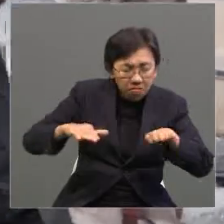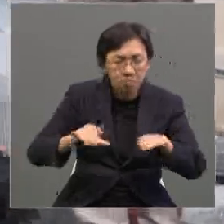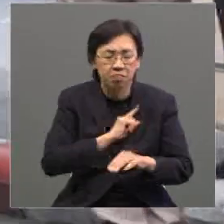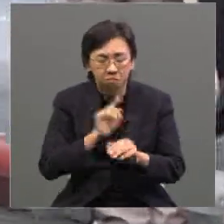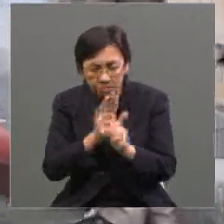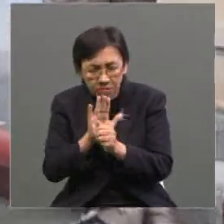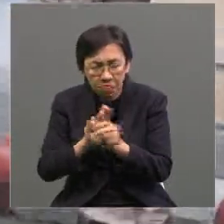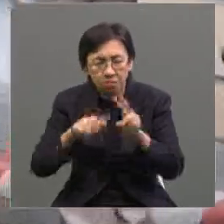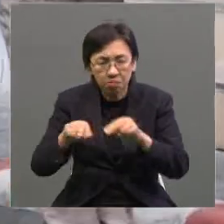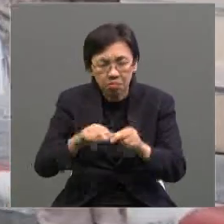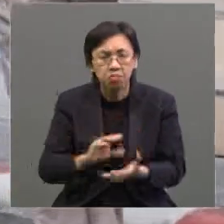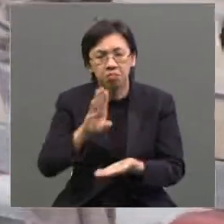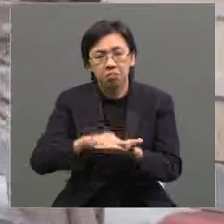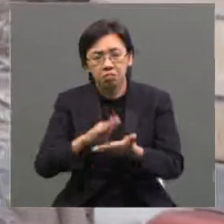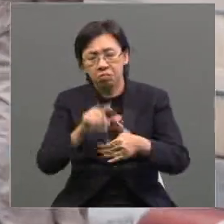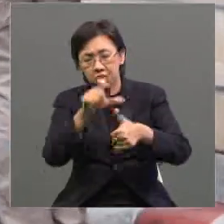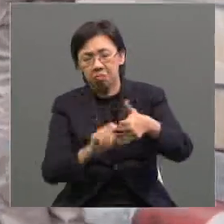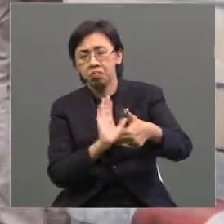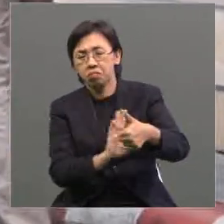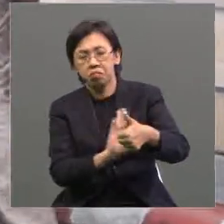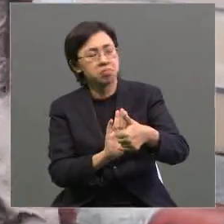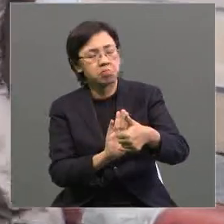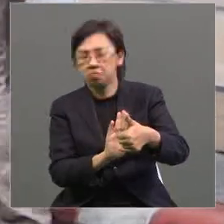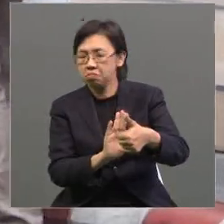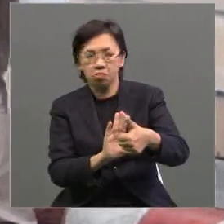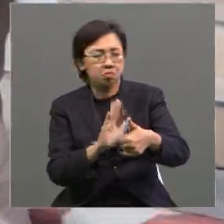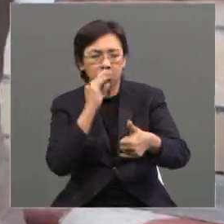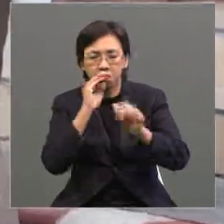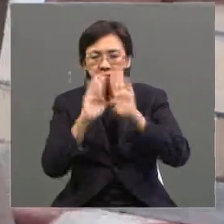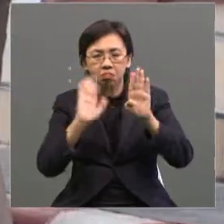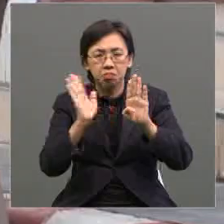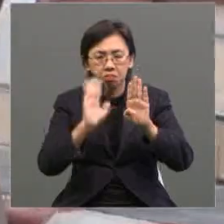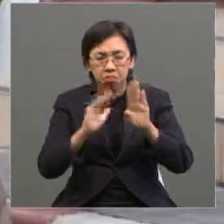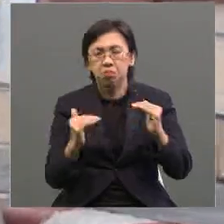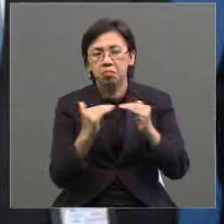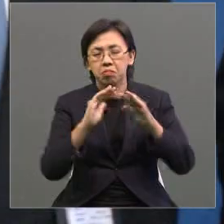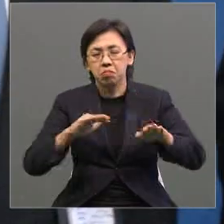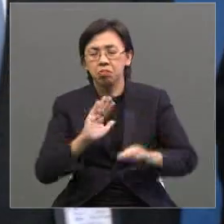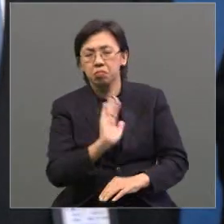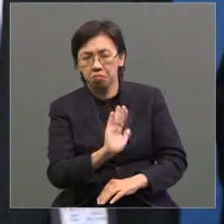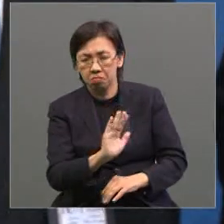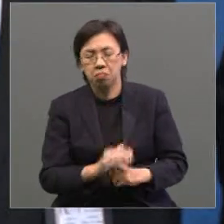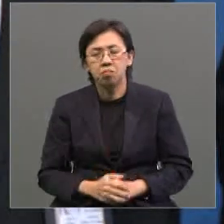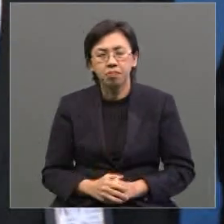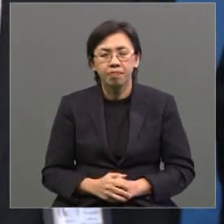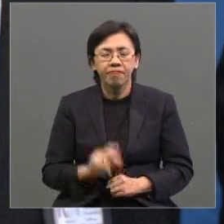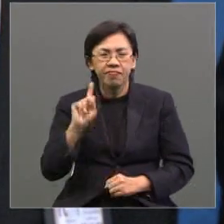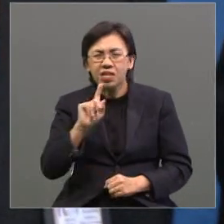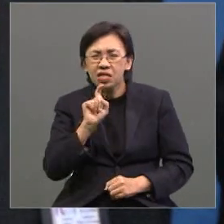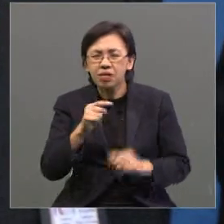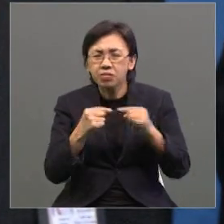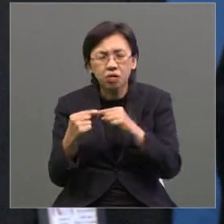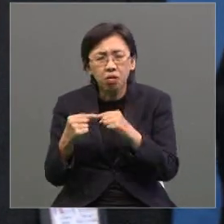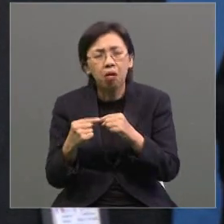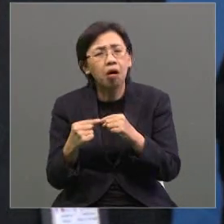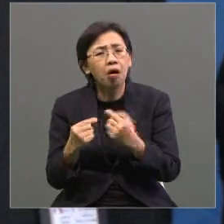เรื่องข้อมูลอาการข้อมูลส่วนตัวของเด็กเนี่ยไม่สามารถเปิดเผยได้เพราะว่ามันเป็นสิทธิ์ของเด็กนะครับผู้สื่อข่าวพยายามถามต่อครับว่